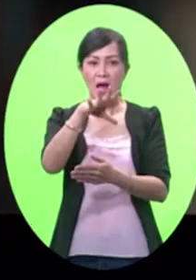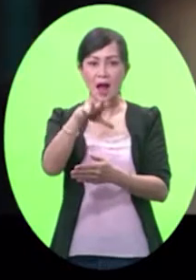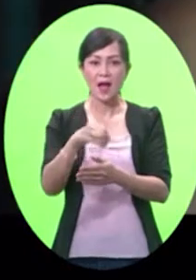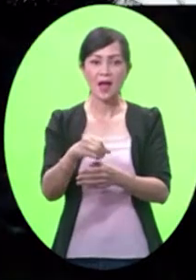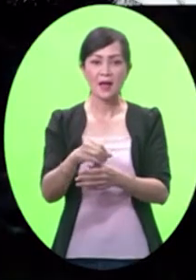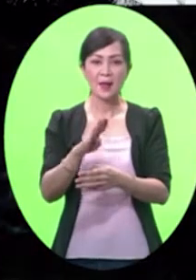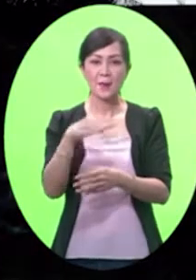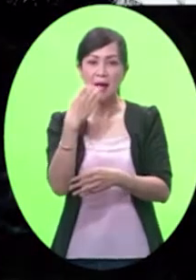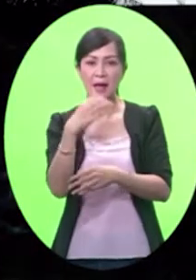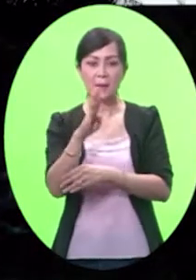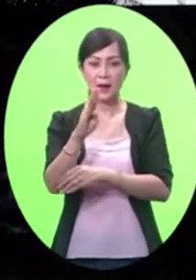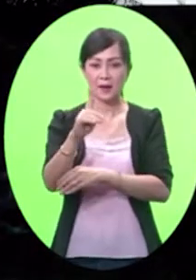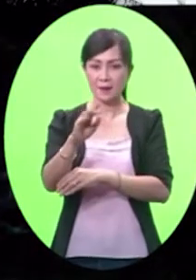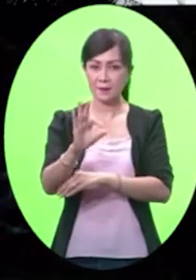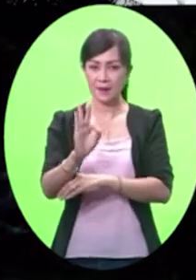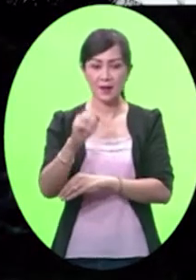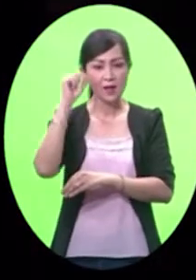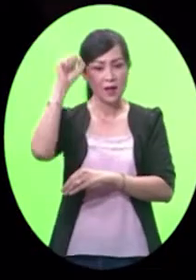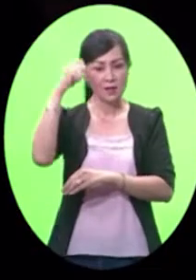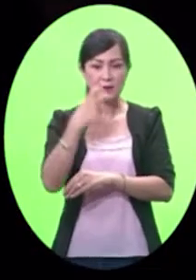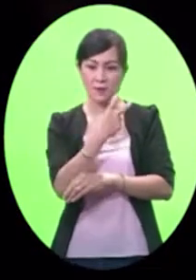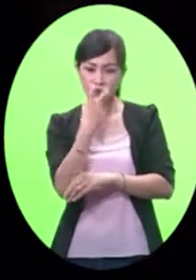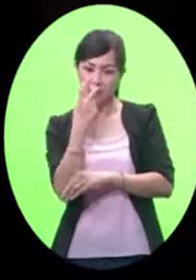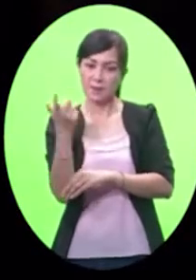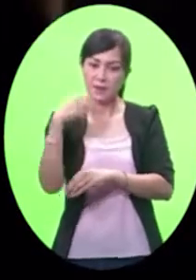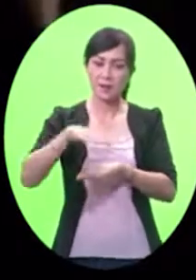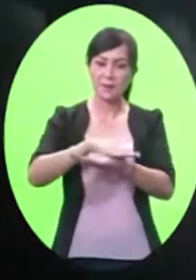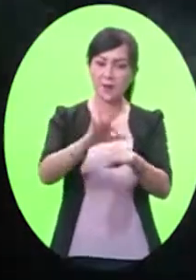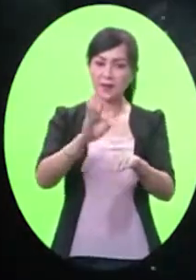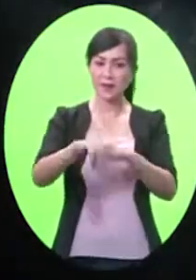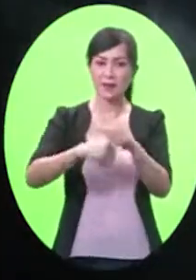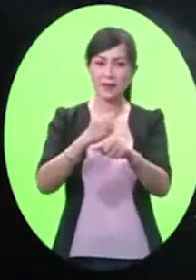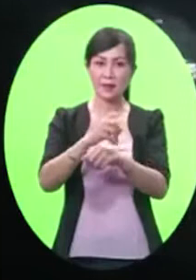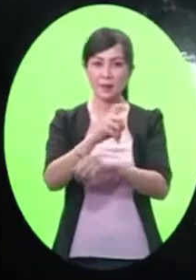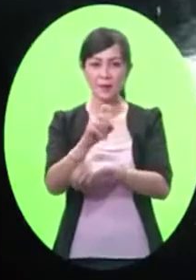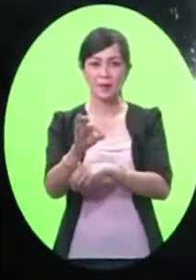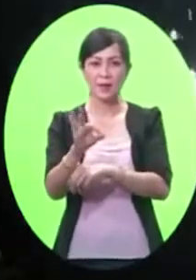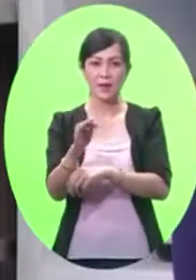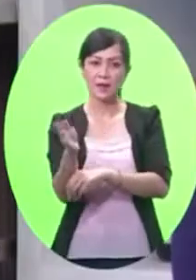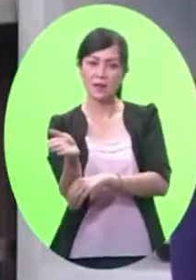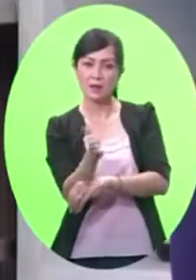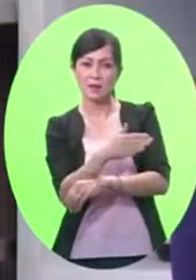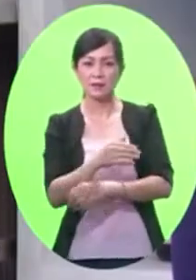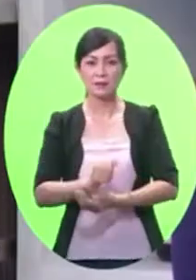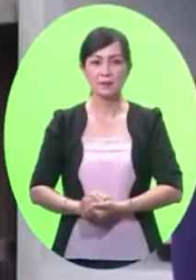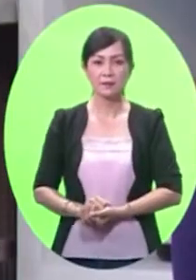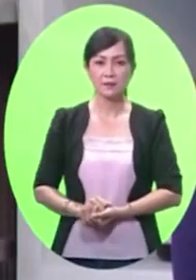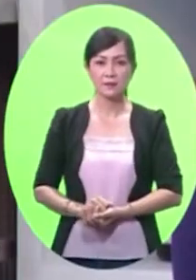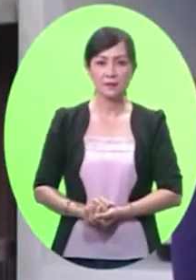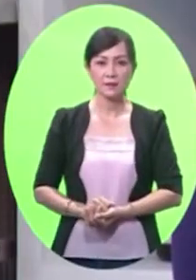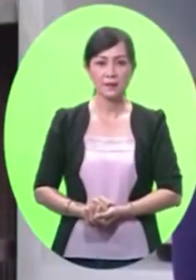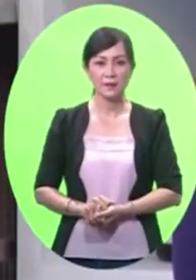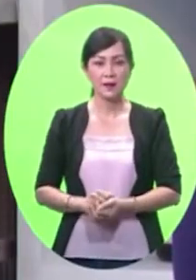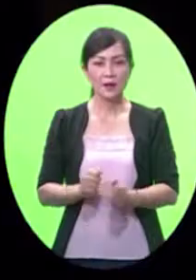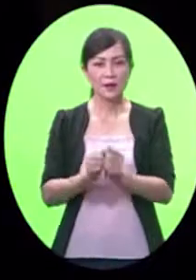dao Bắc Kim Thang, bộ phim đưa người xem đến miền Tây sông nước của những năm 90 thế kỷ trước. Với Bắc Kim Thang